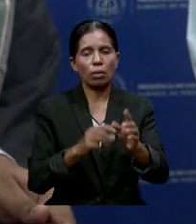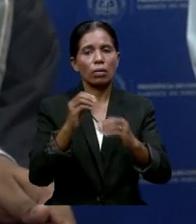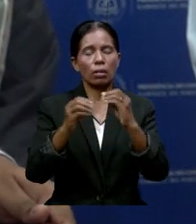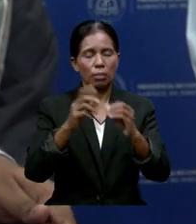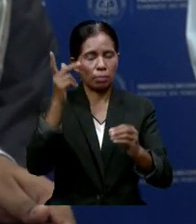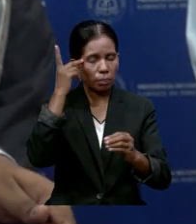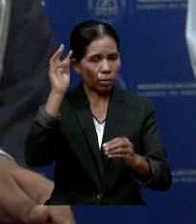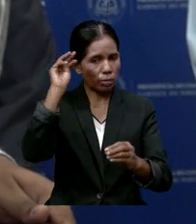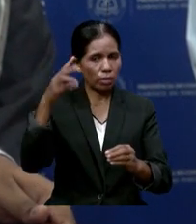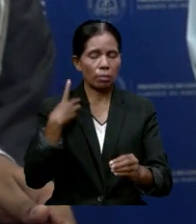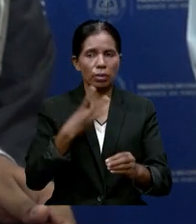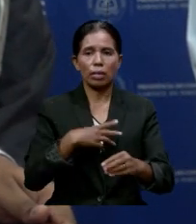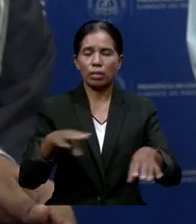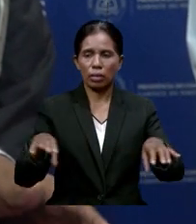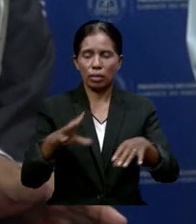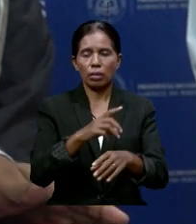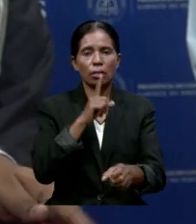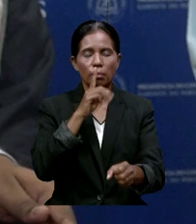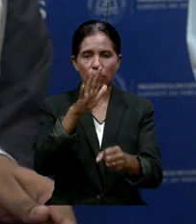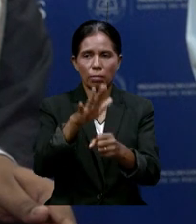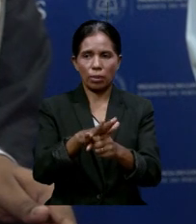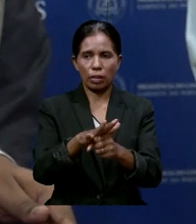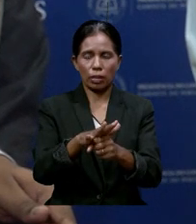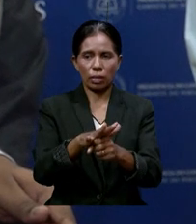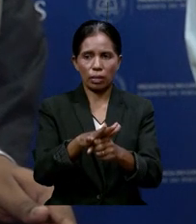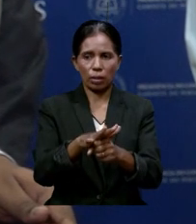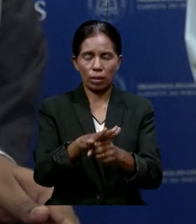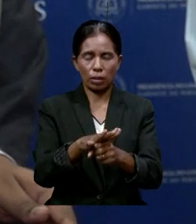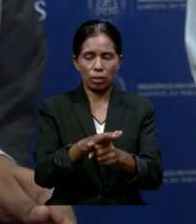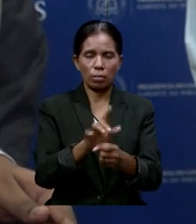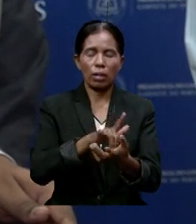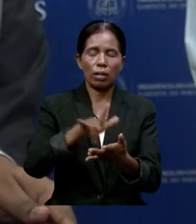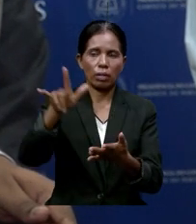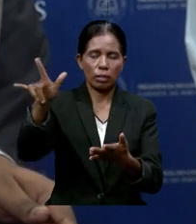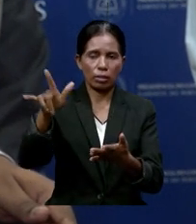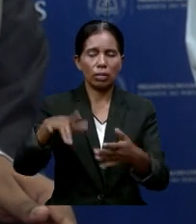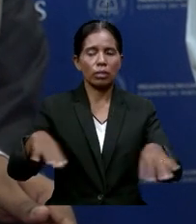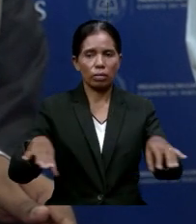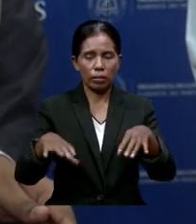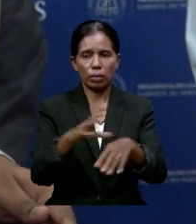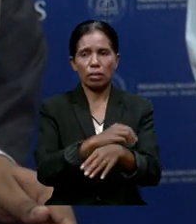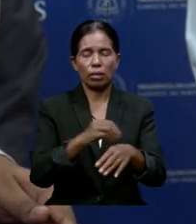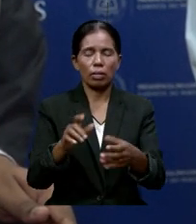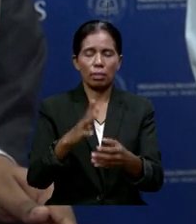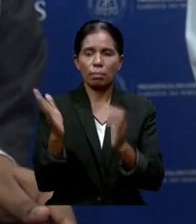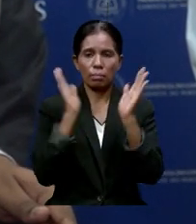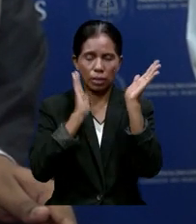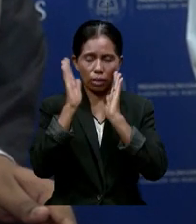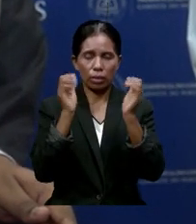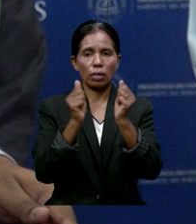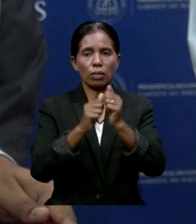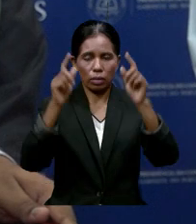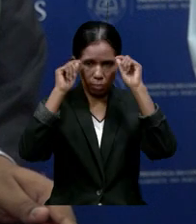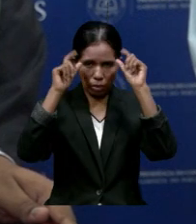mengenai status perjanjian perkhidmatan udara Air Services Agreement antara Malaysia dan